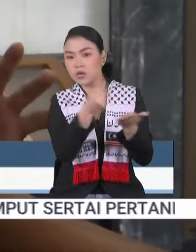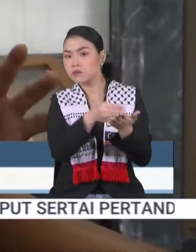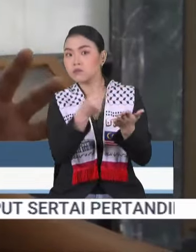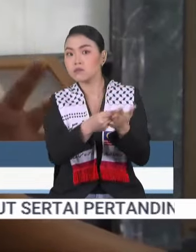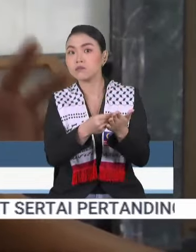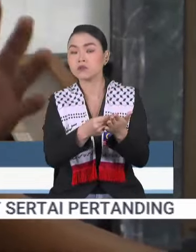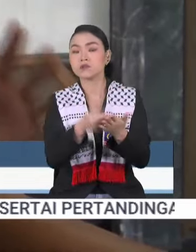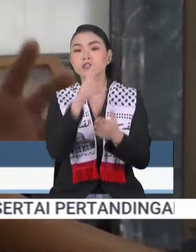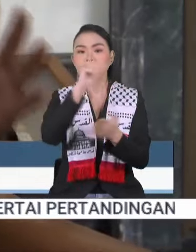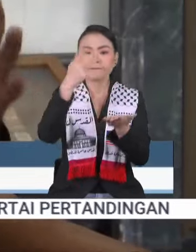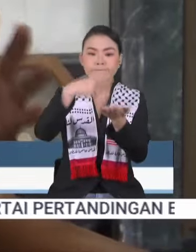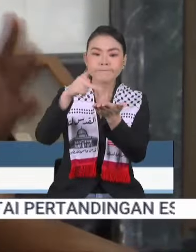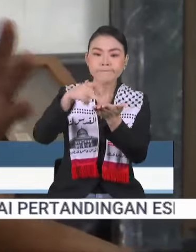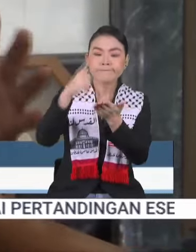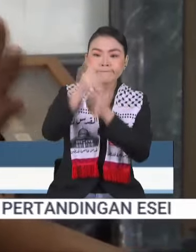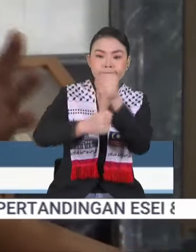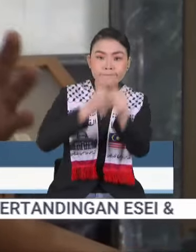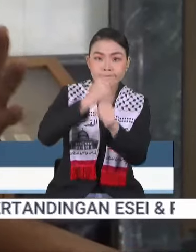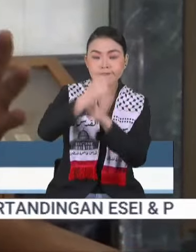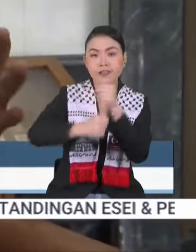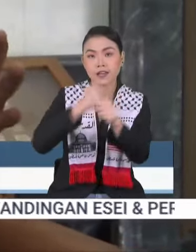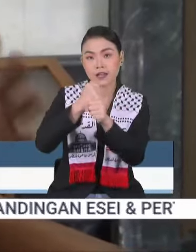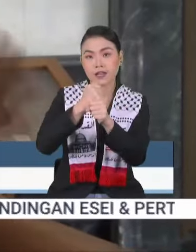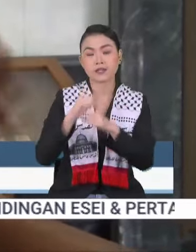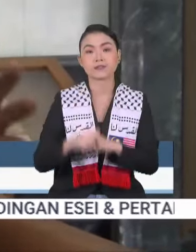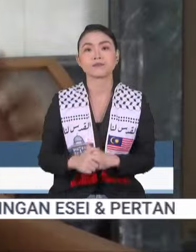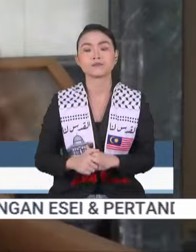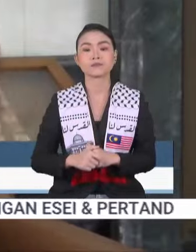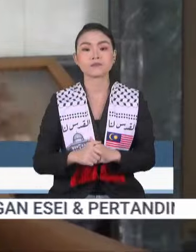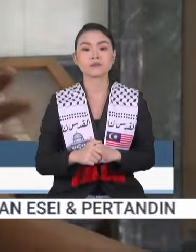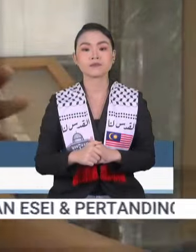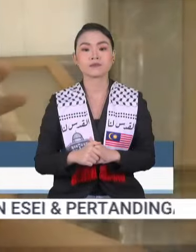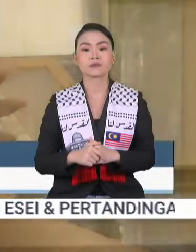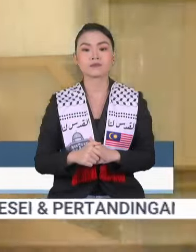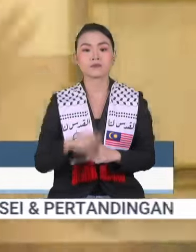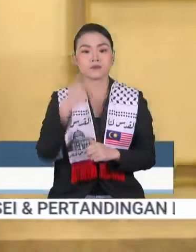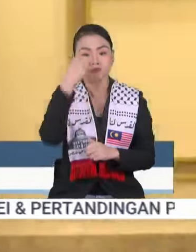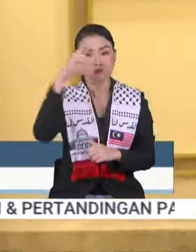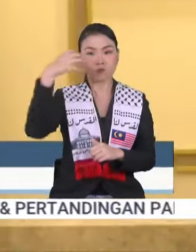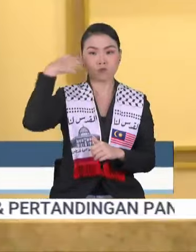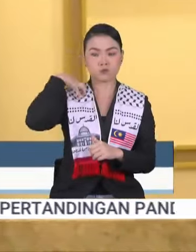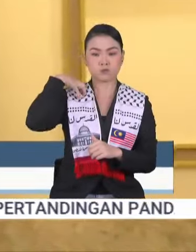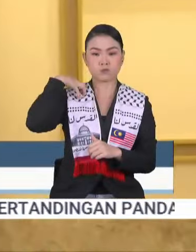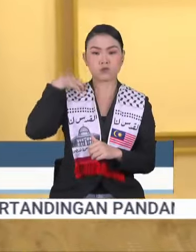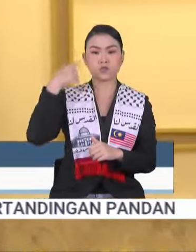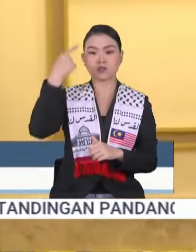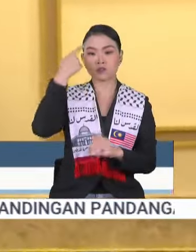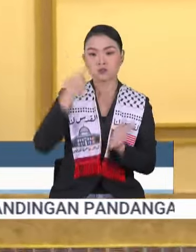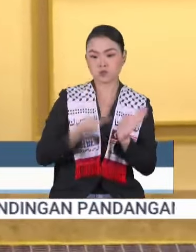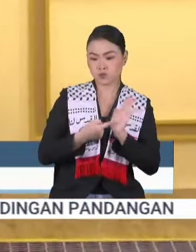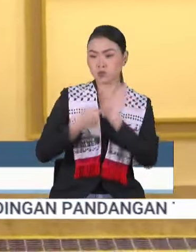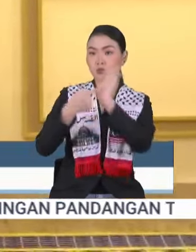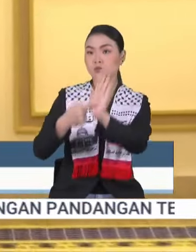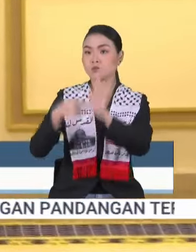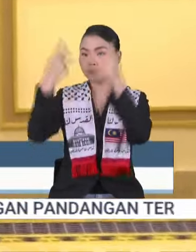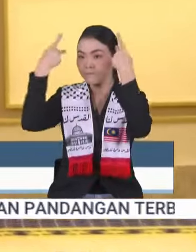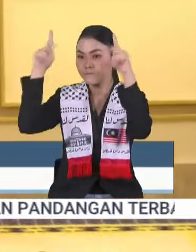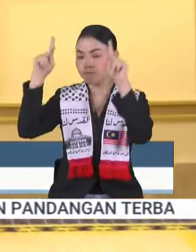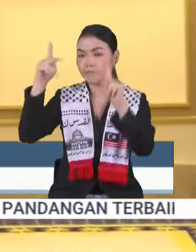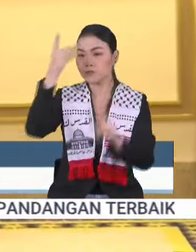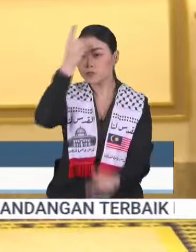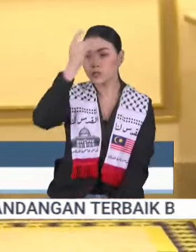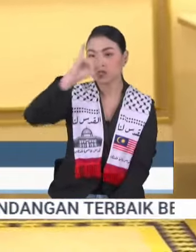perbelanjaan tahunan bagi badan berkanun negeri dan pihak berkuasa tempatan kepada Premier S Datuk patinggi Tan Sri Abang